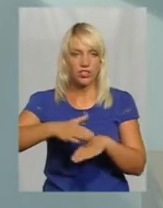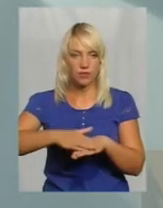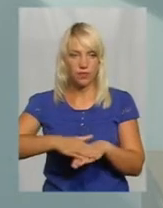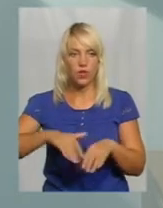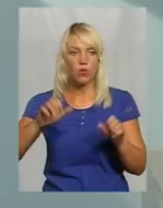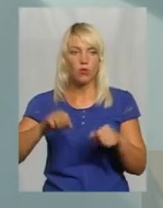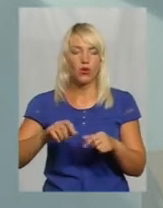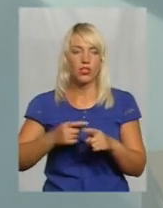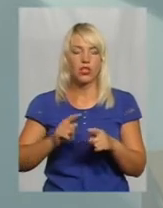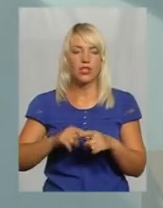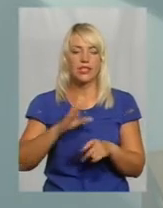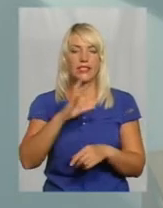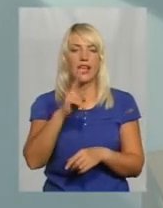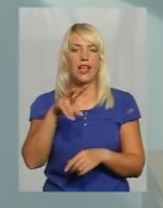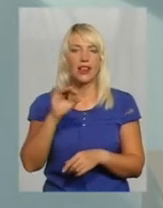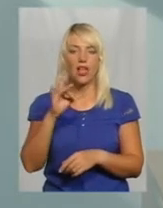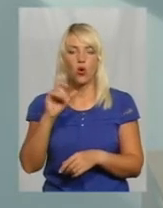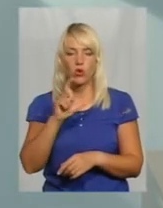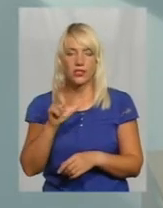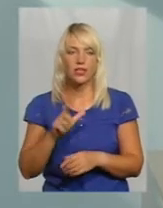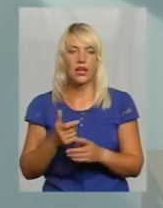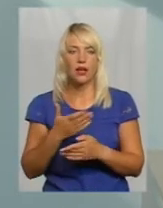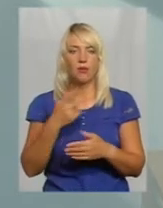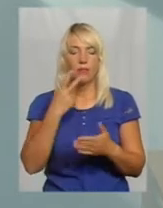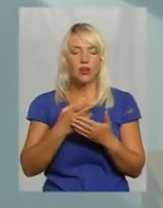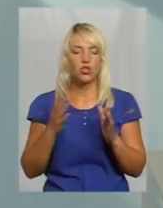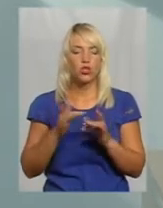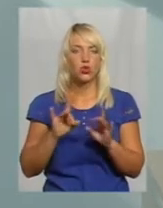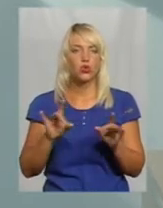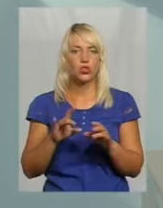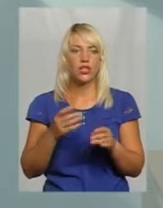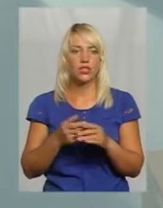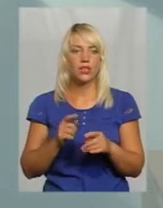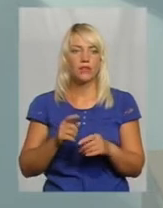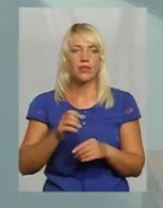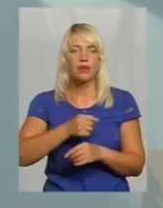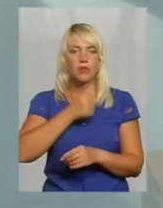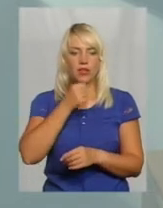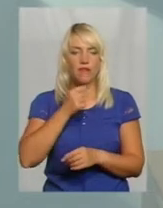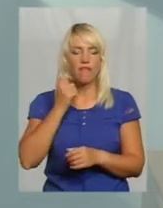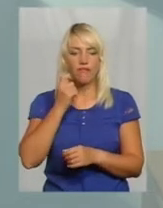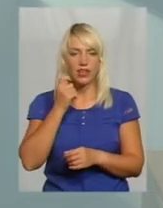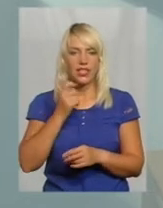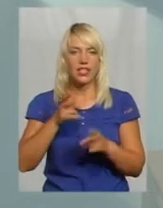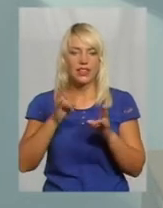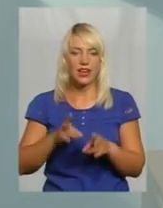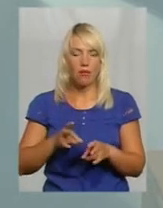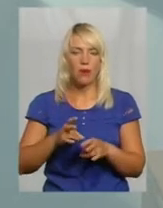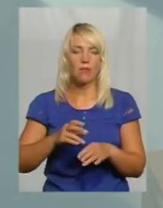можливо, десь розсіяний склероз. Ну, ми бачили в сюжеті похилого віку і з травмами кінцівок.